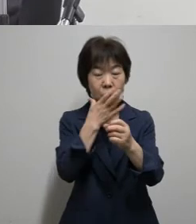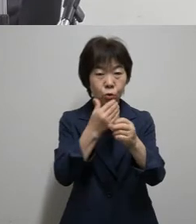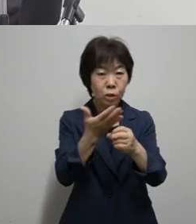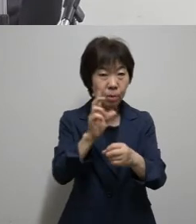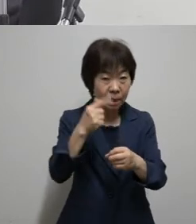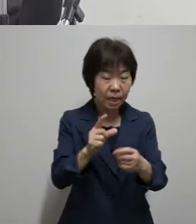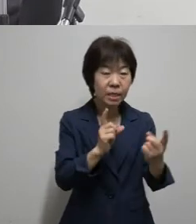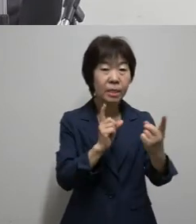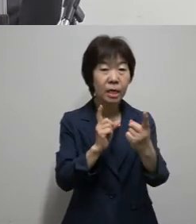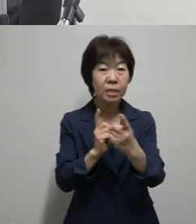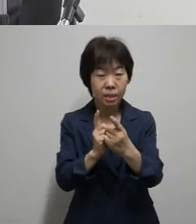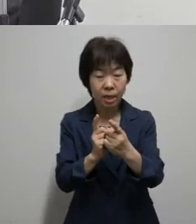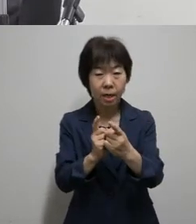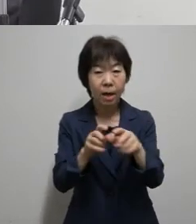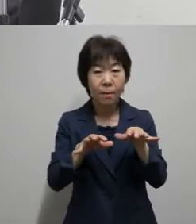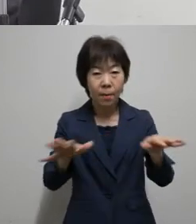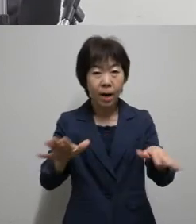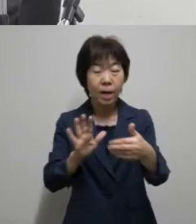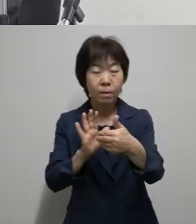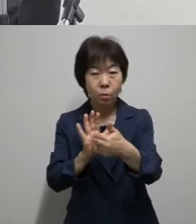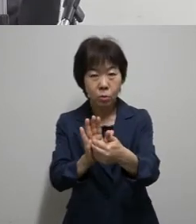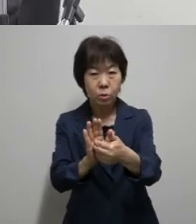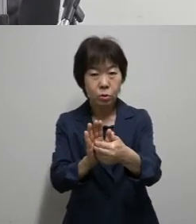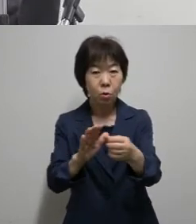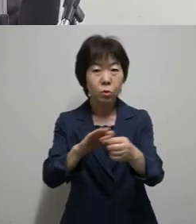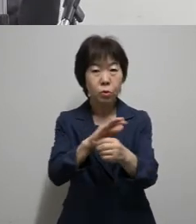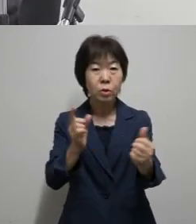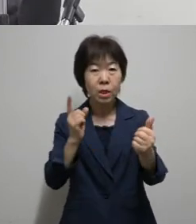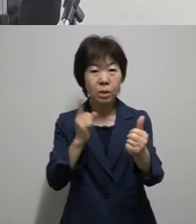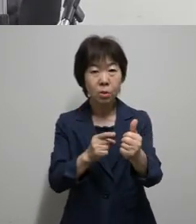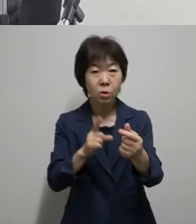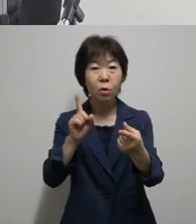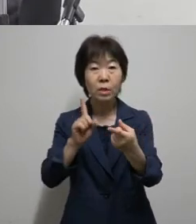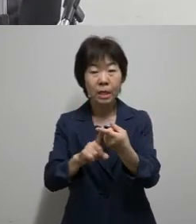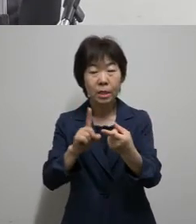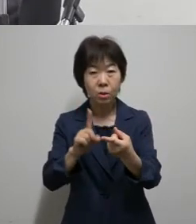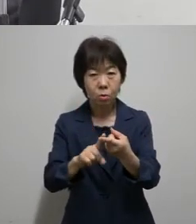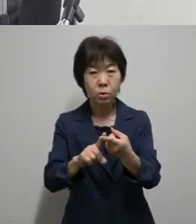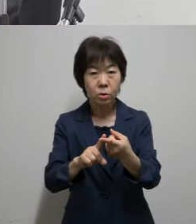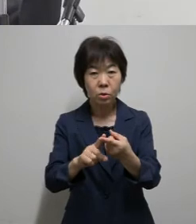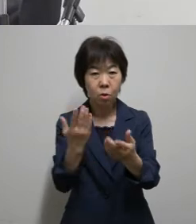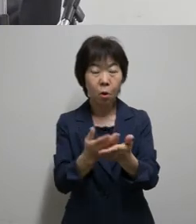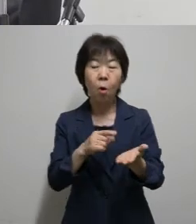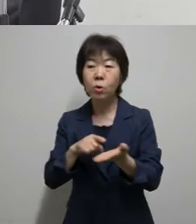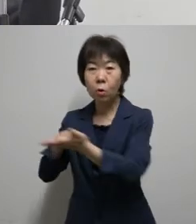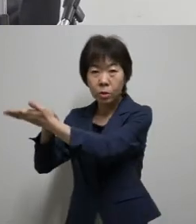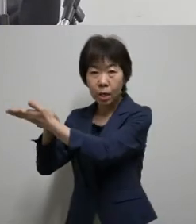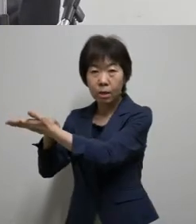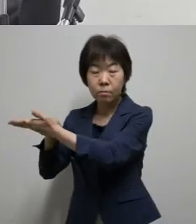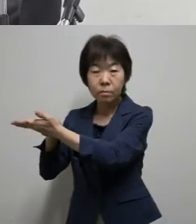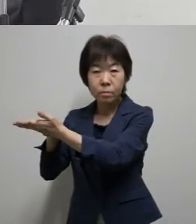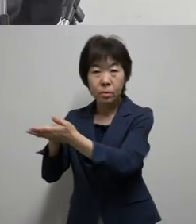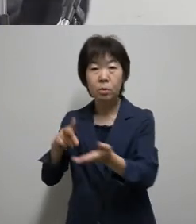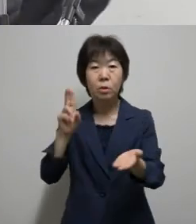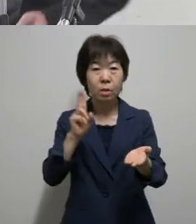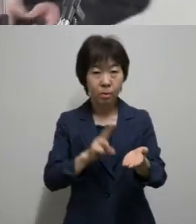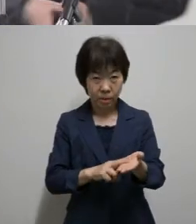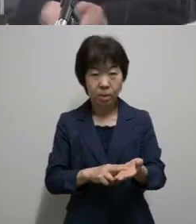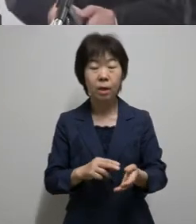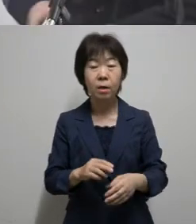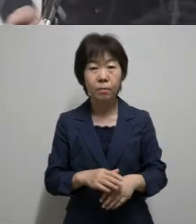まん延防止等重点措置を適用するよう要請するということを決めたところであります